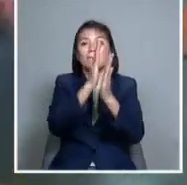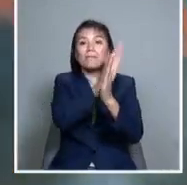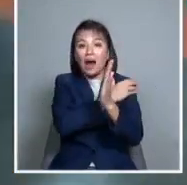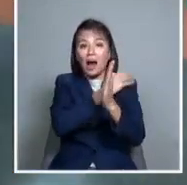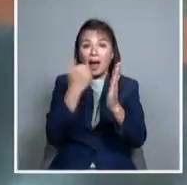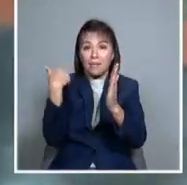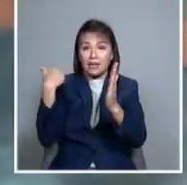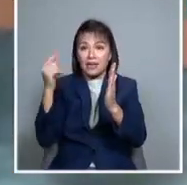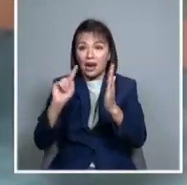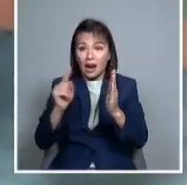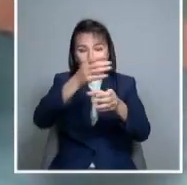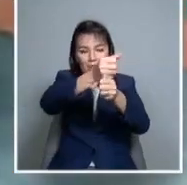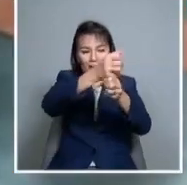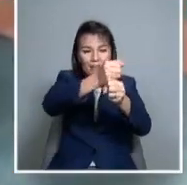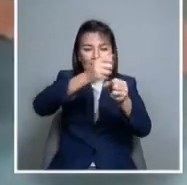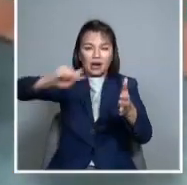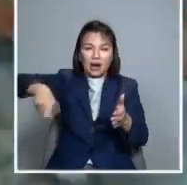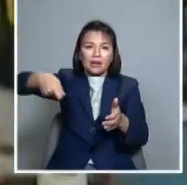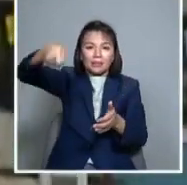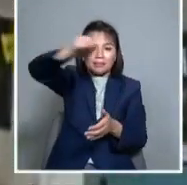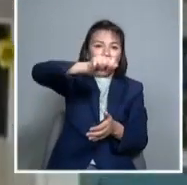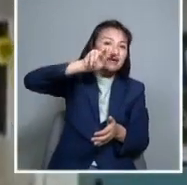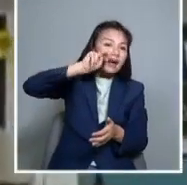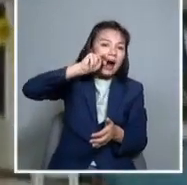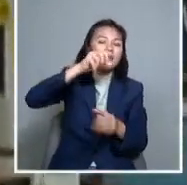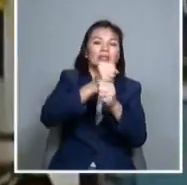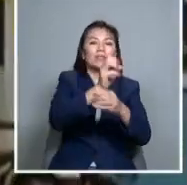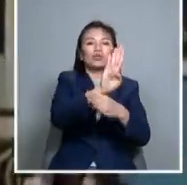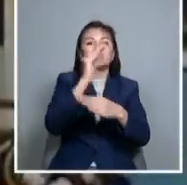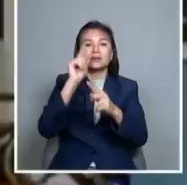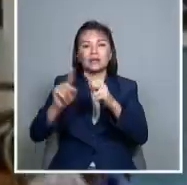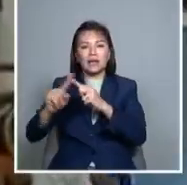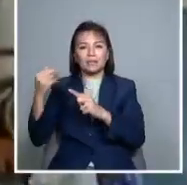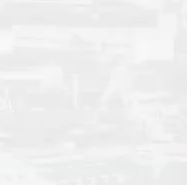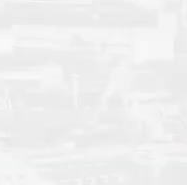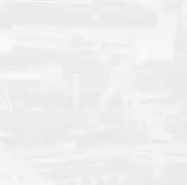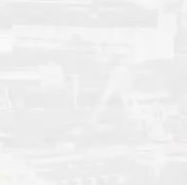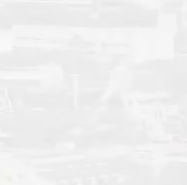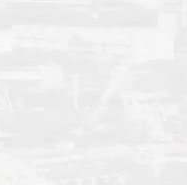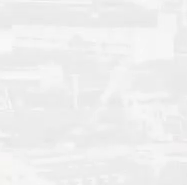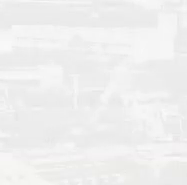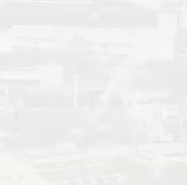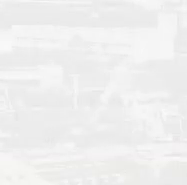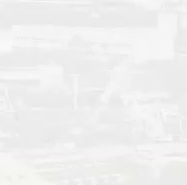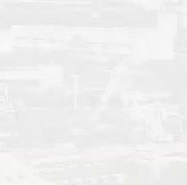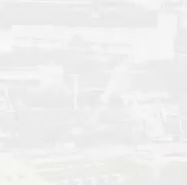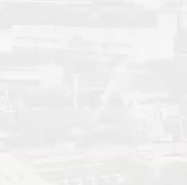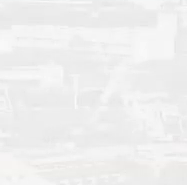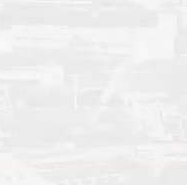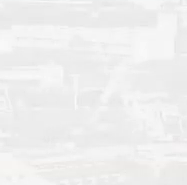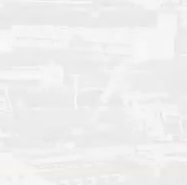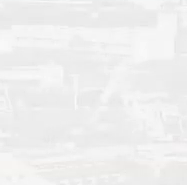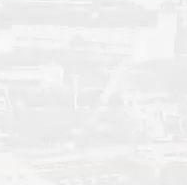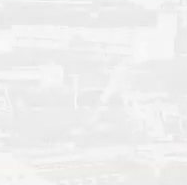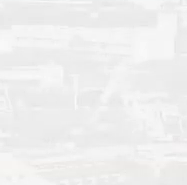ให้พุทธศาสนิกชนได้ส่งน้ำก่อนกลับบ้านด้วยนะครับอ่ะขอขอบคุณที่ติดตามรับชม